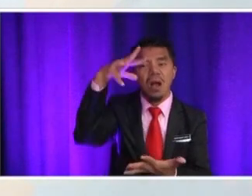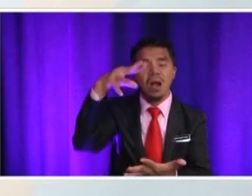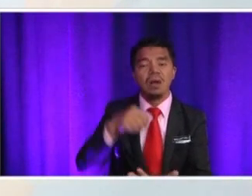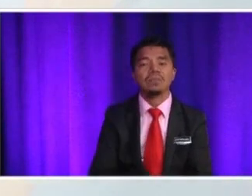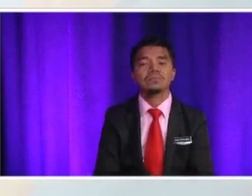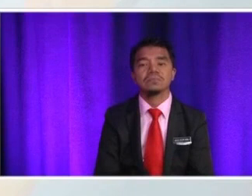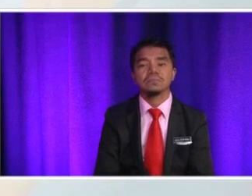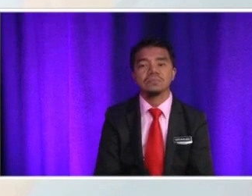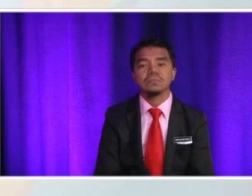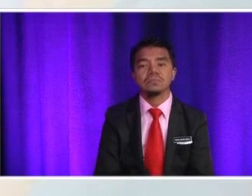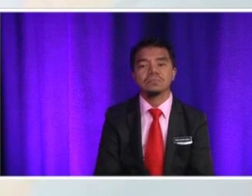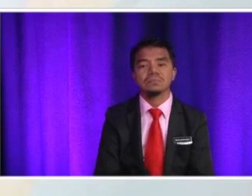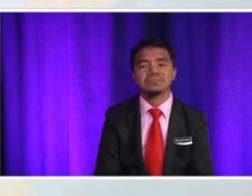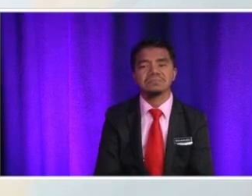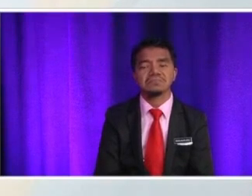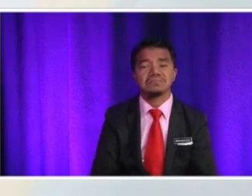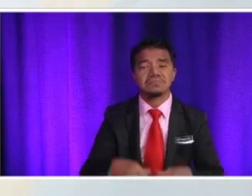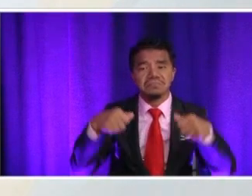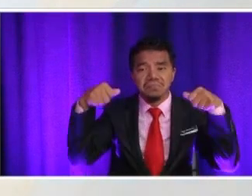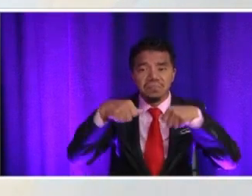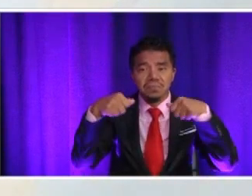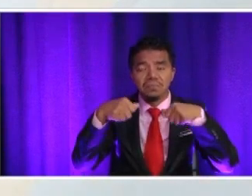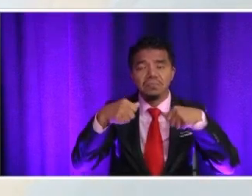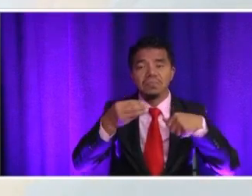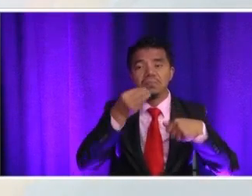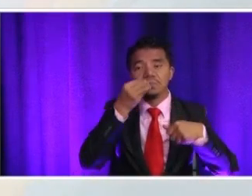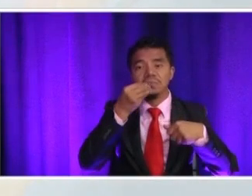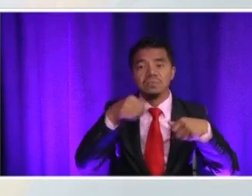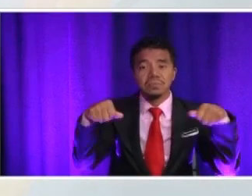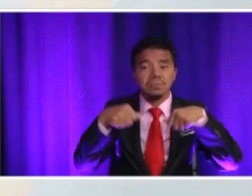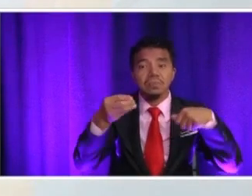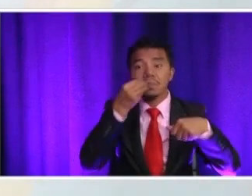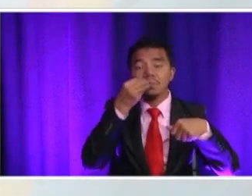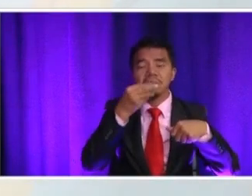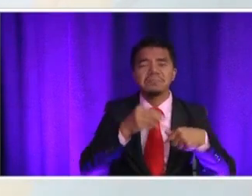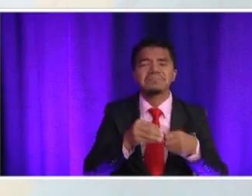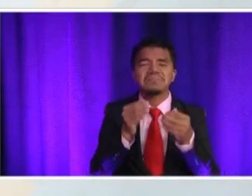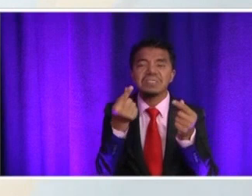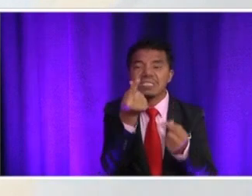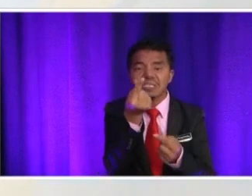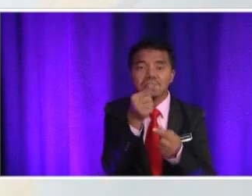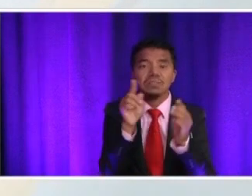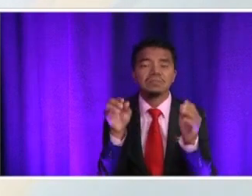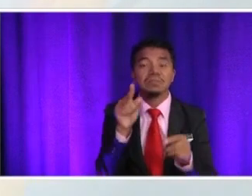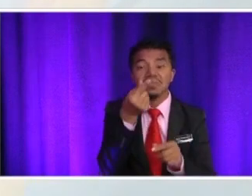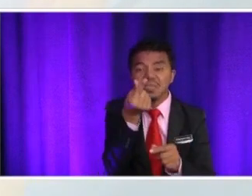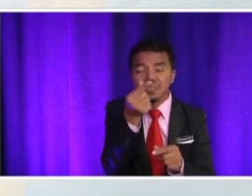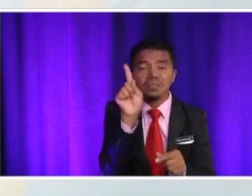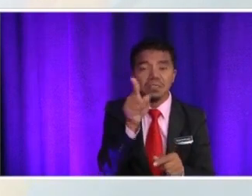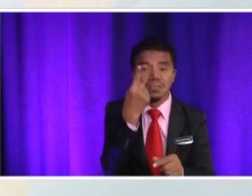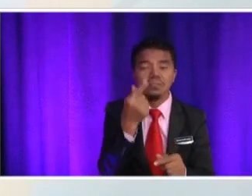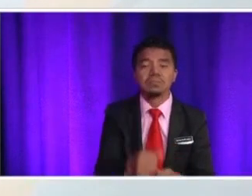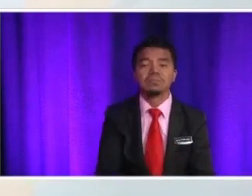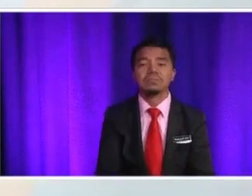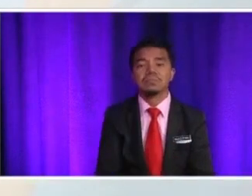menu terhad dan tiada variasi. Okey. Jadi harga tadi RM25. Jadi kalau